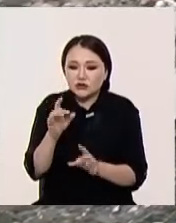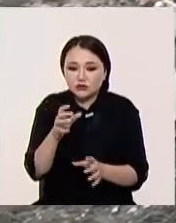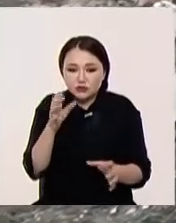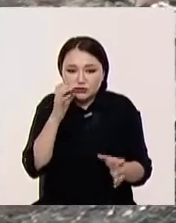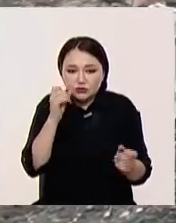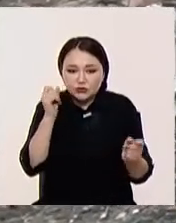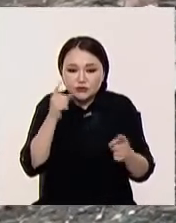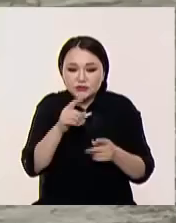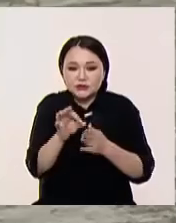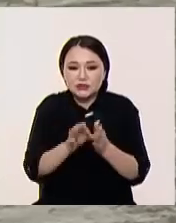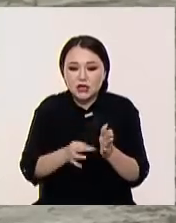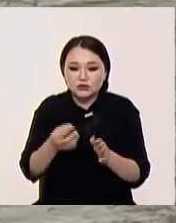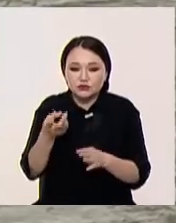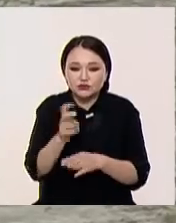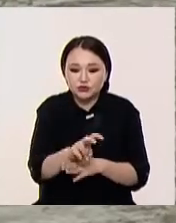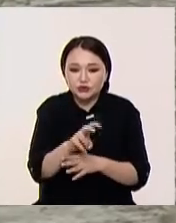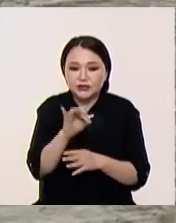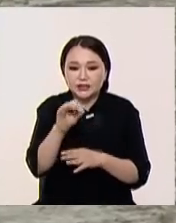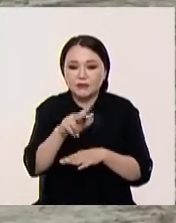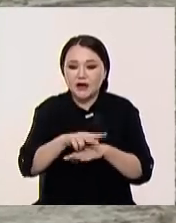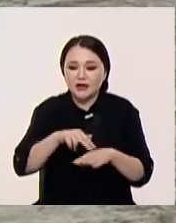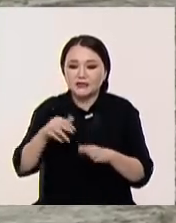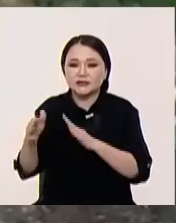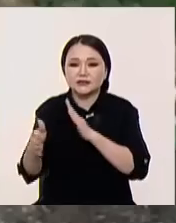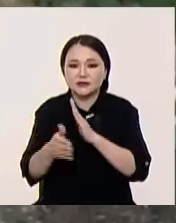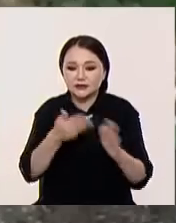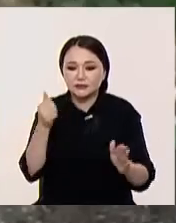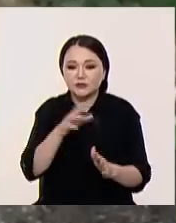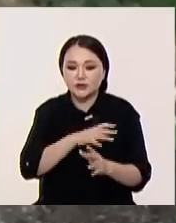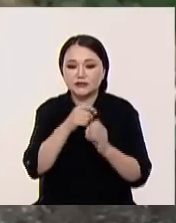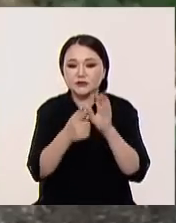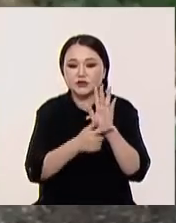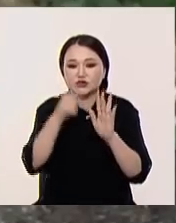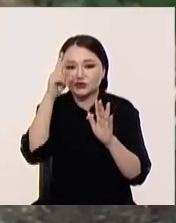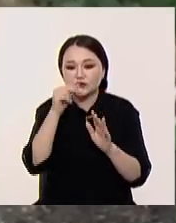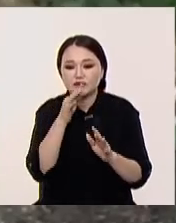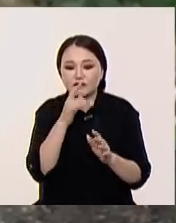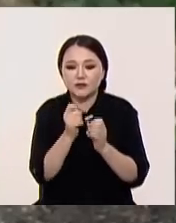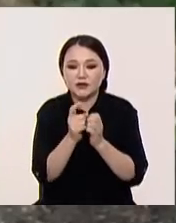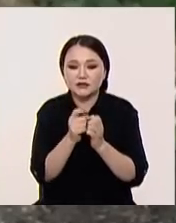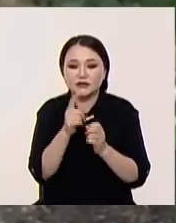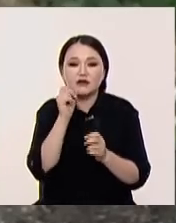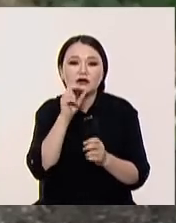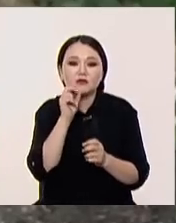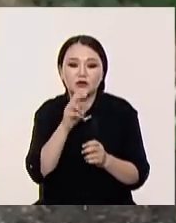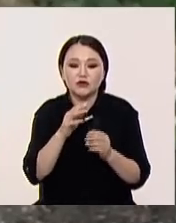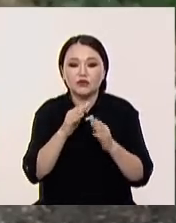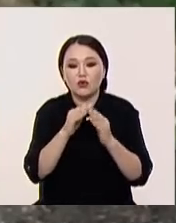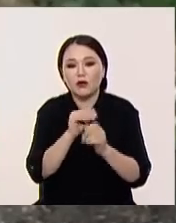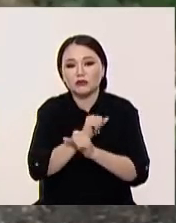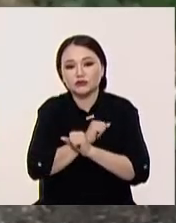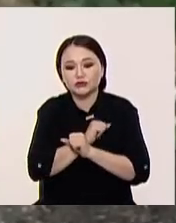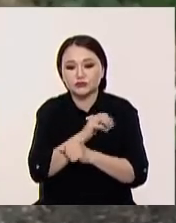естіп, дереу оқиға орнына барған, полицияны шақыртқан. 17-ші күні сағат 11-де түскі уақытта үйде демалып